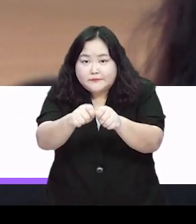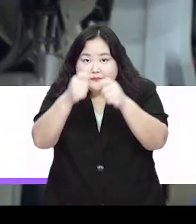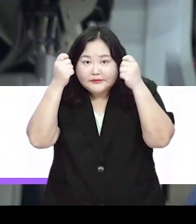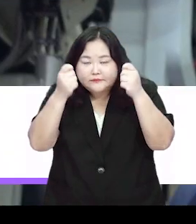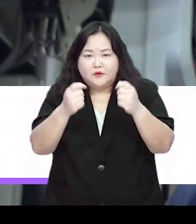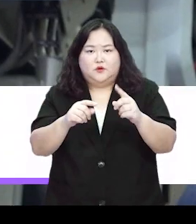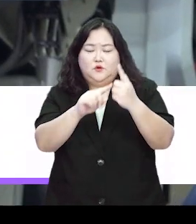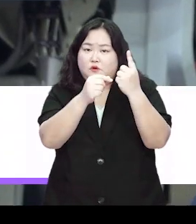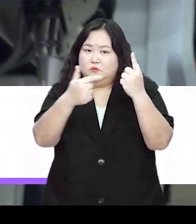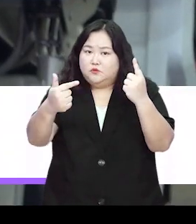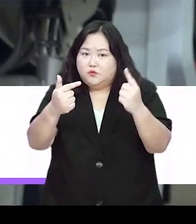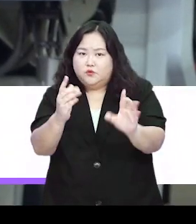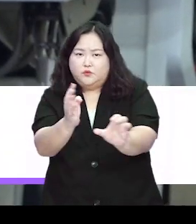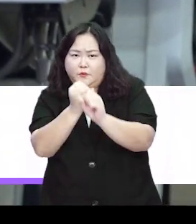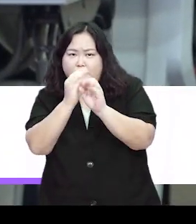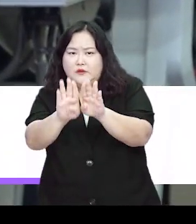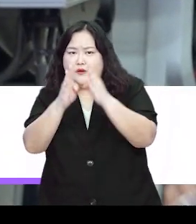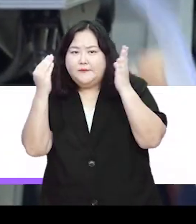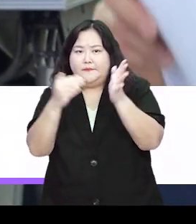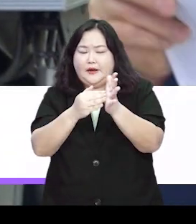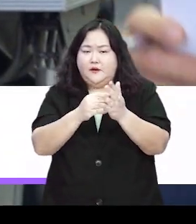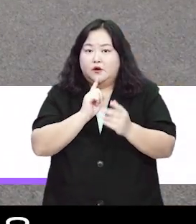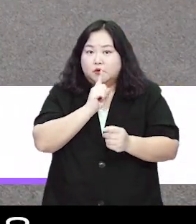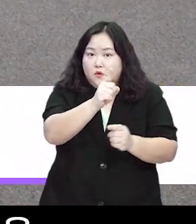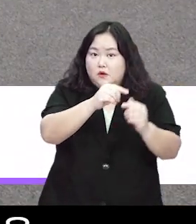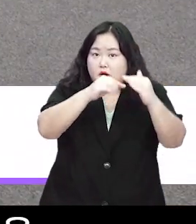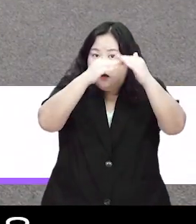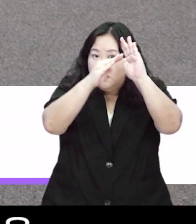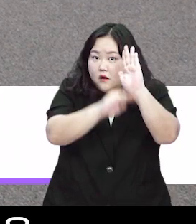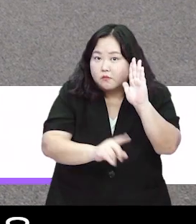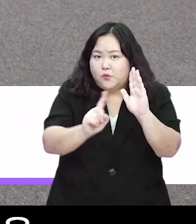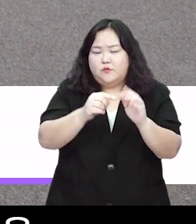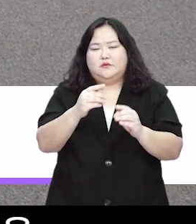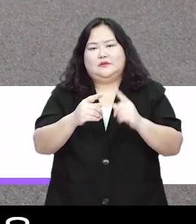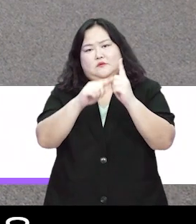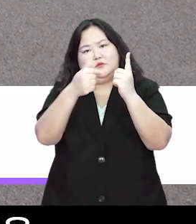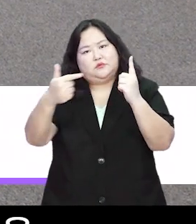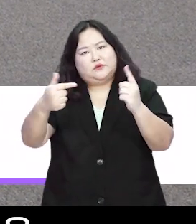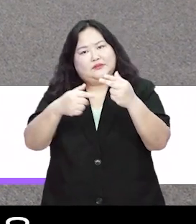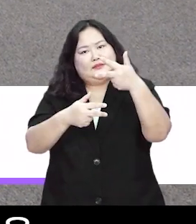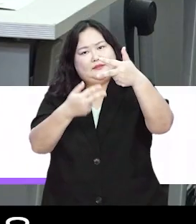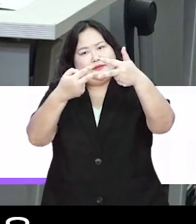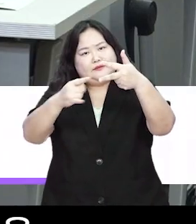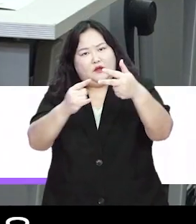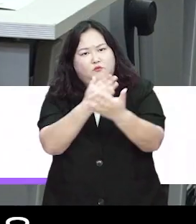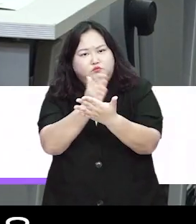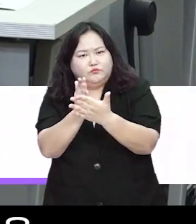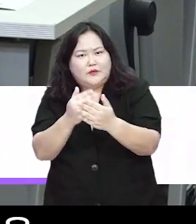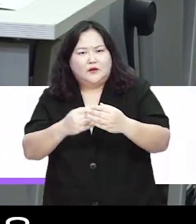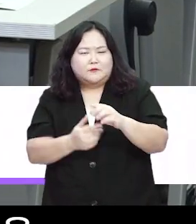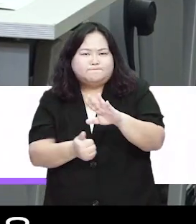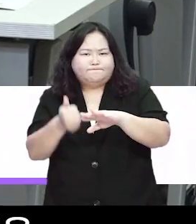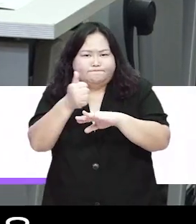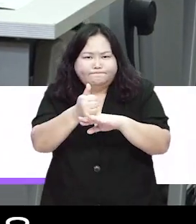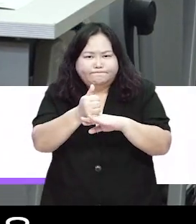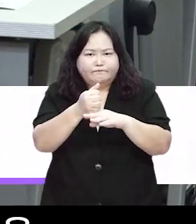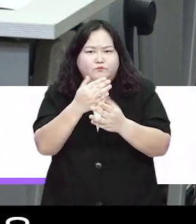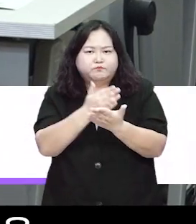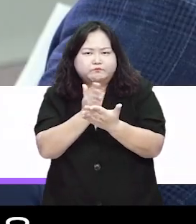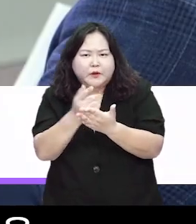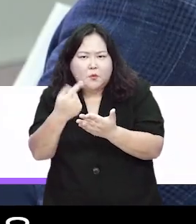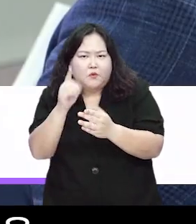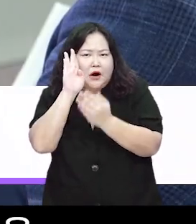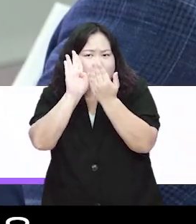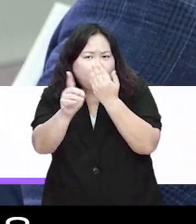주유 원무 추진 상황 보고회를 개최했습니다 보고회에서 상반기 7대 전략별 주요 시정 성과와 하반기